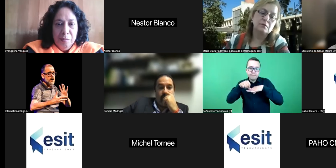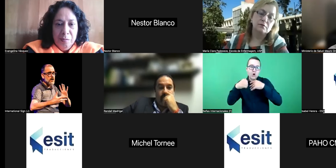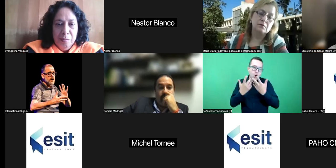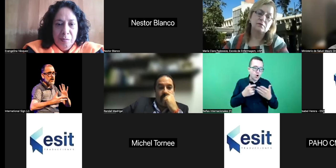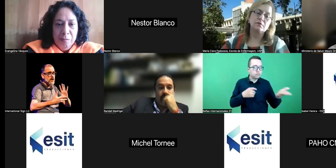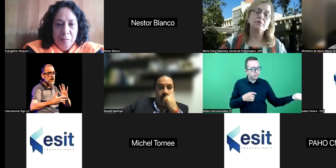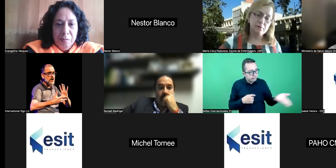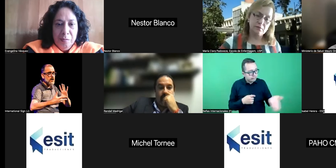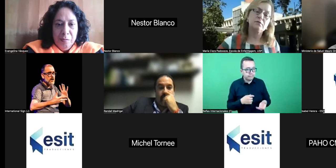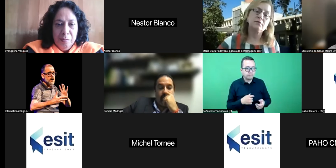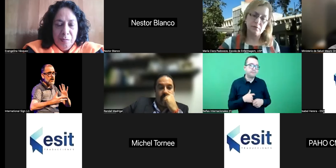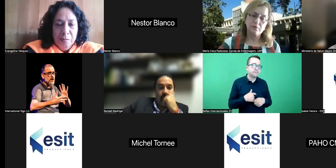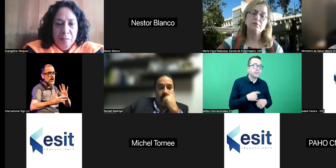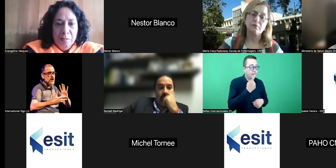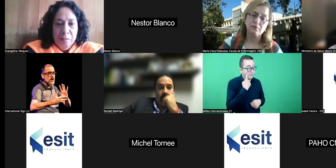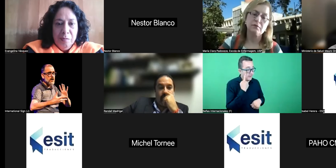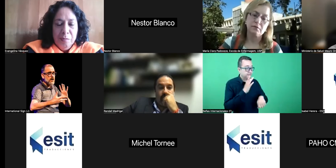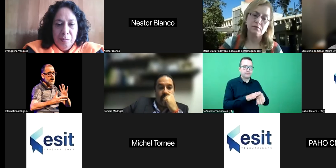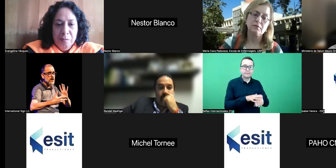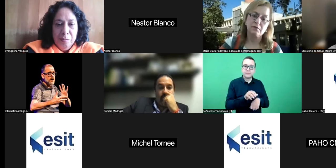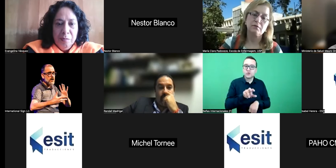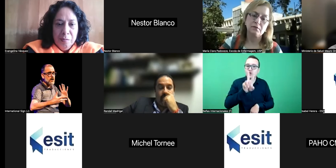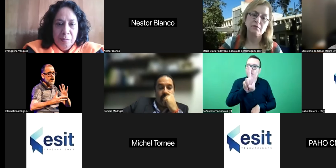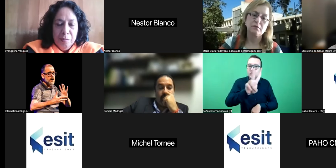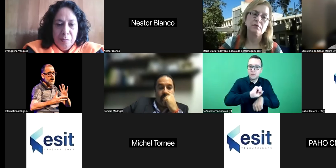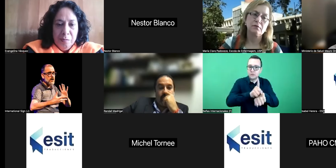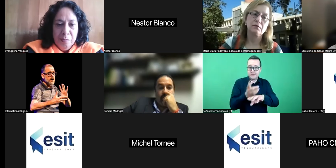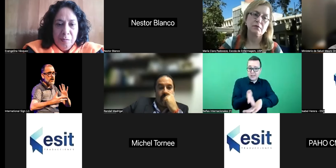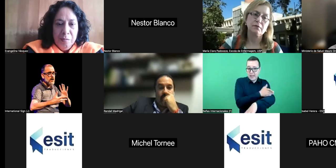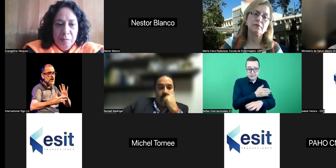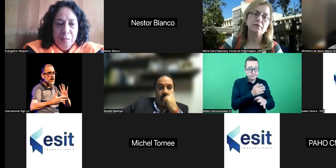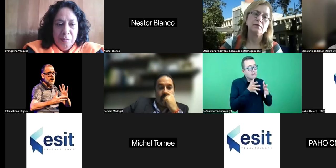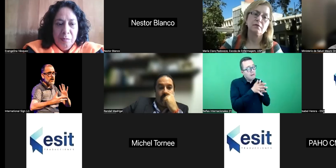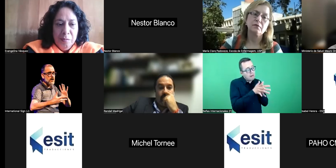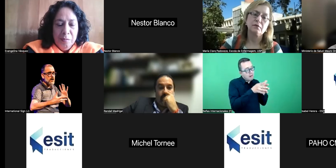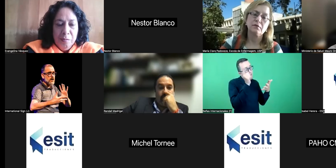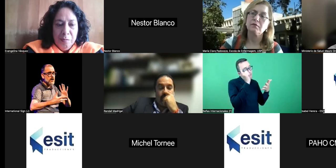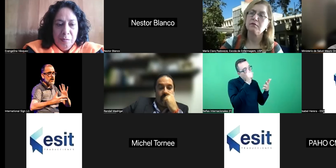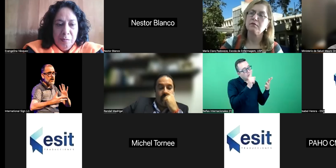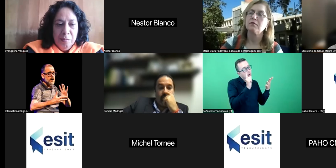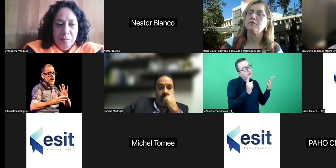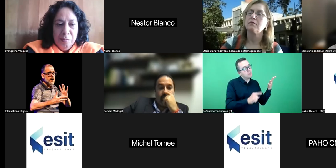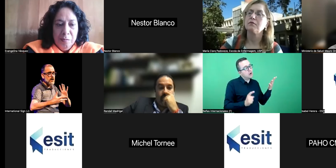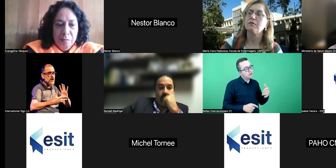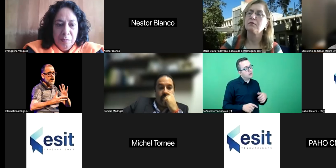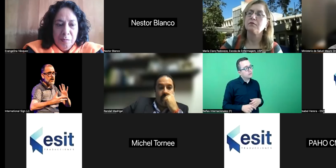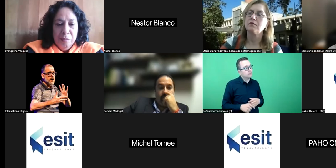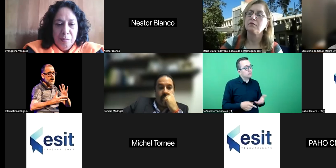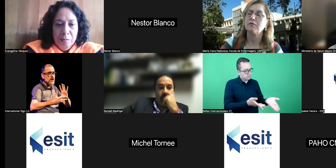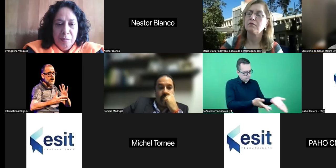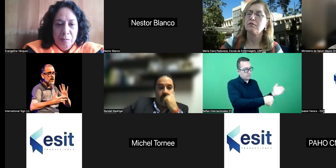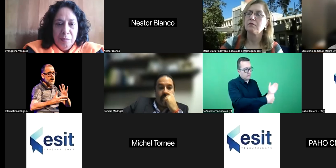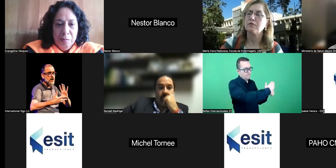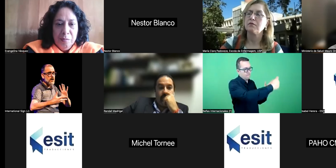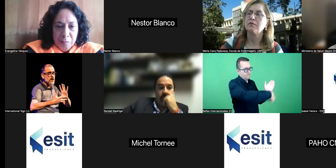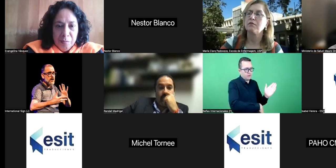on a suivi un protocole d'informer les patients parce que cela a été inclus dans les lignes